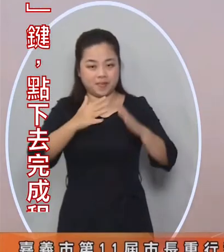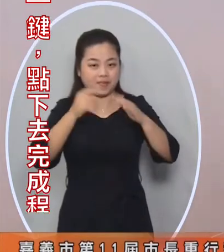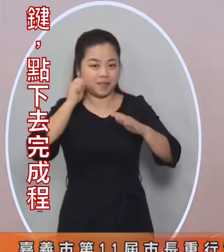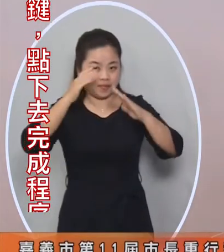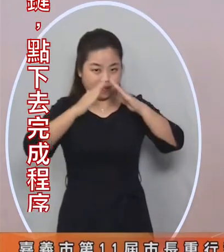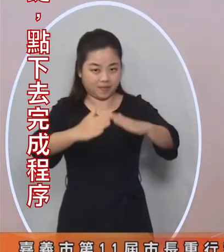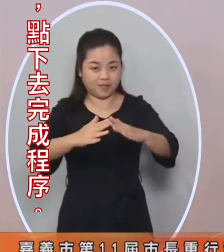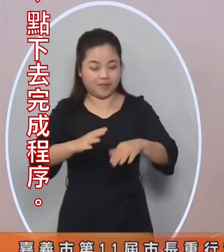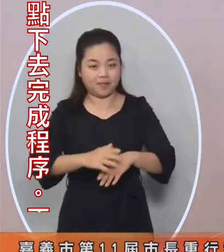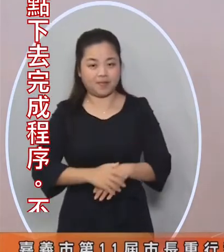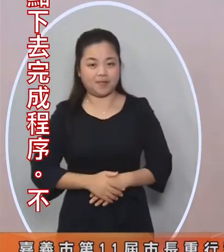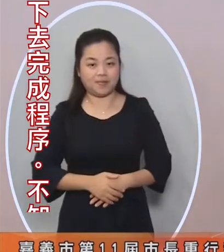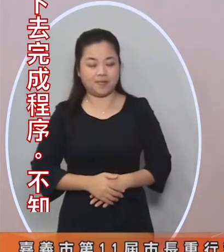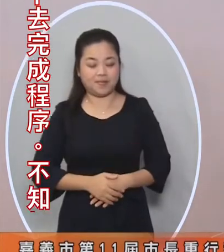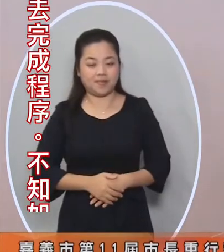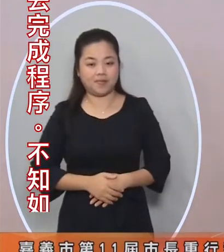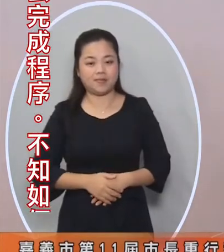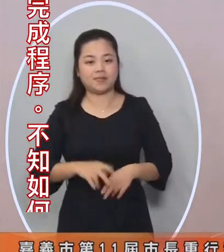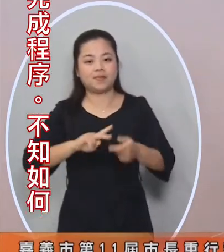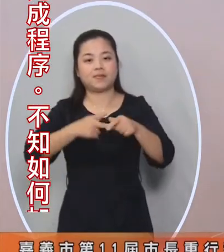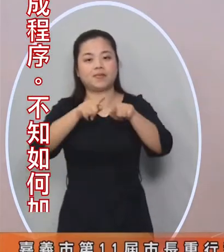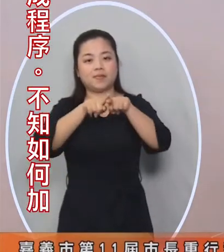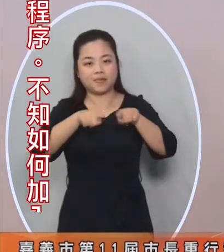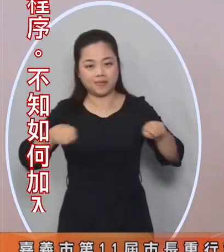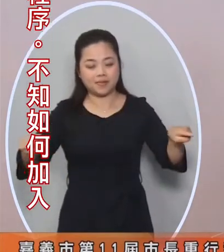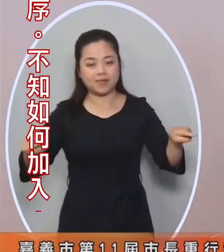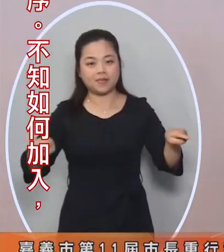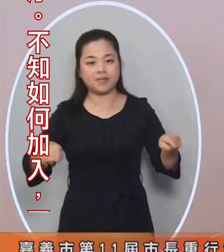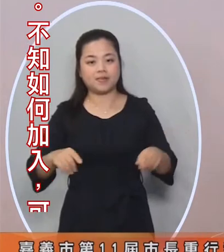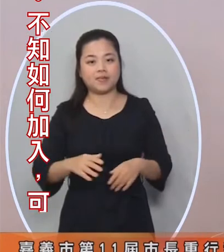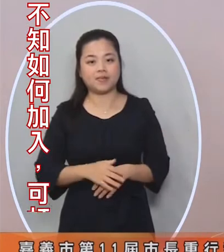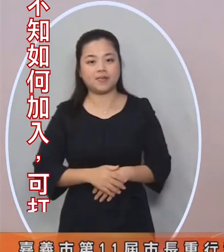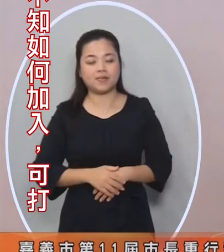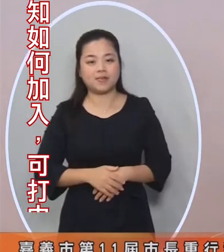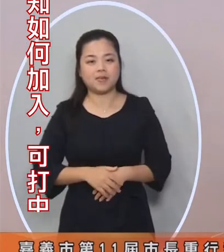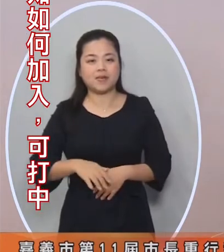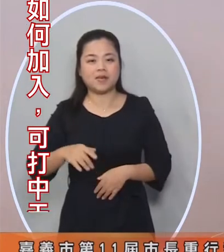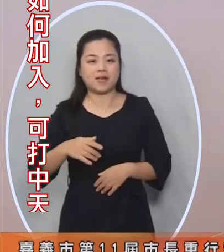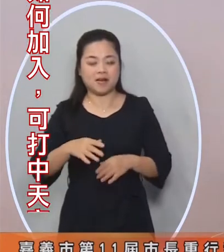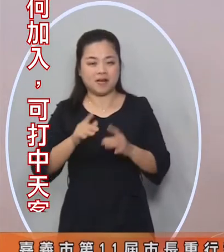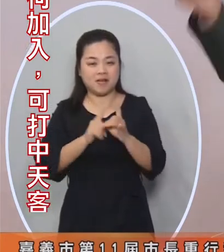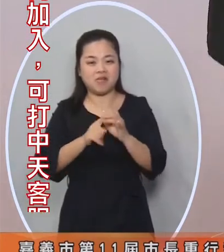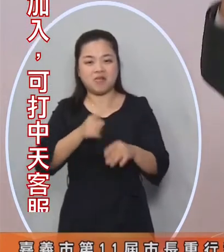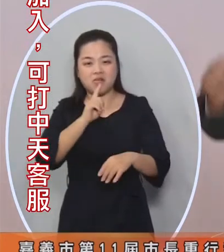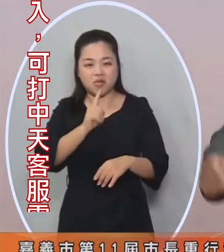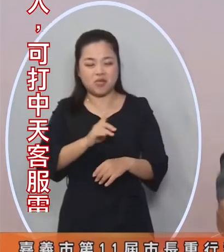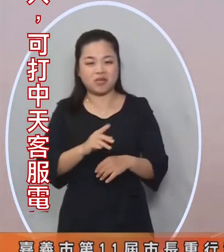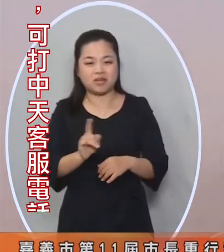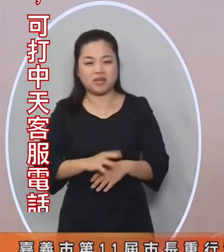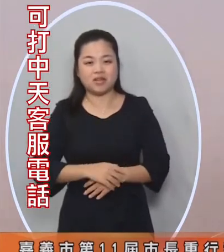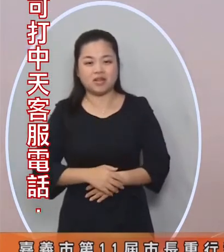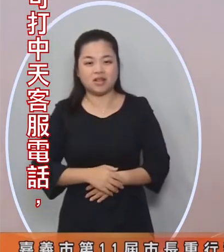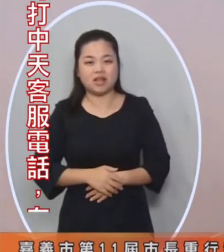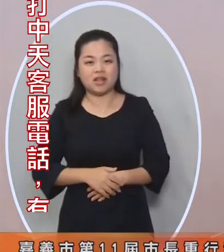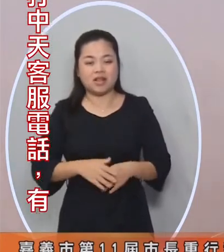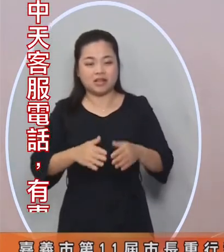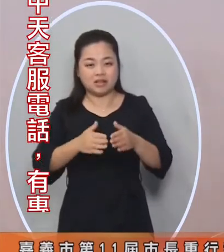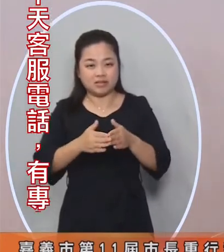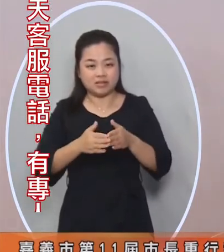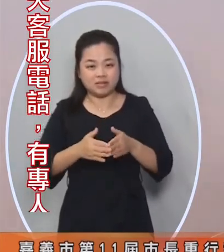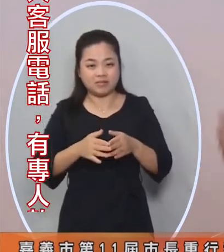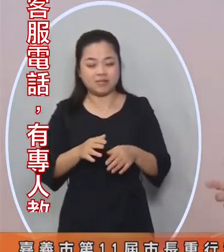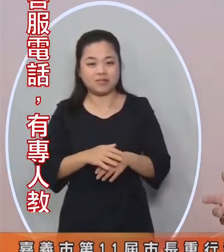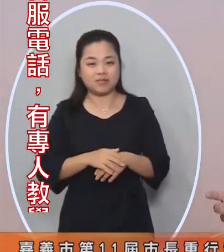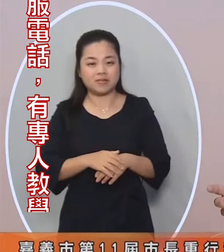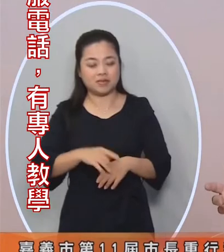去，吼、哦。和平吃哦，达赖喇嘛讲一句话啦 ，compassion 的 wisdom 啦，爱慈悲啊，